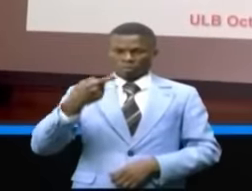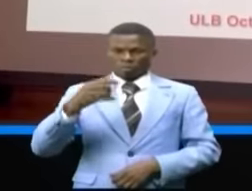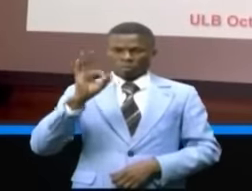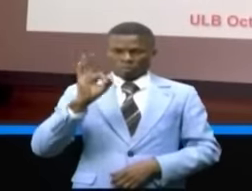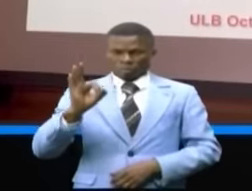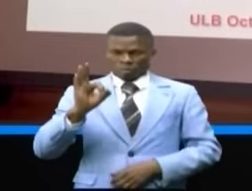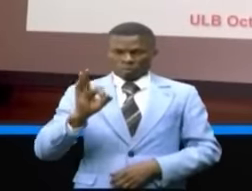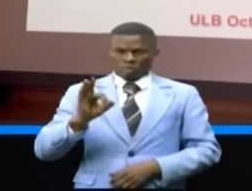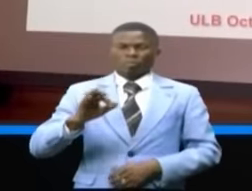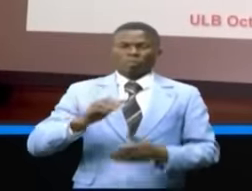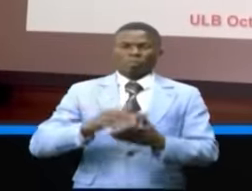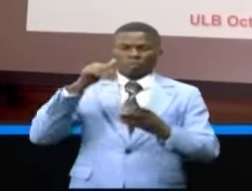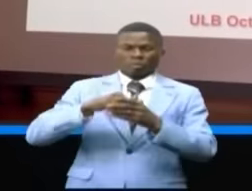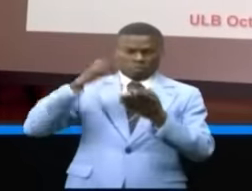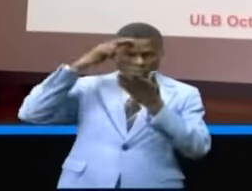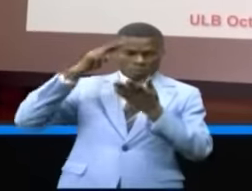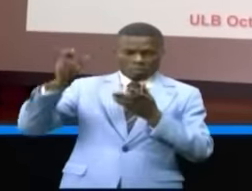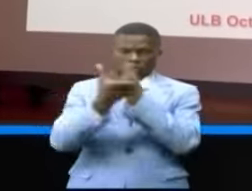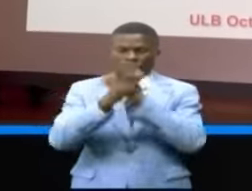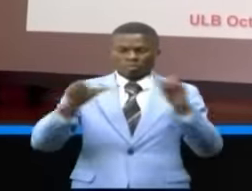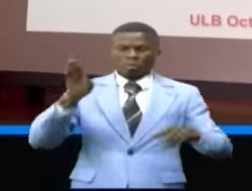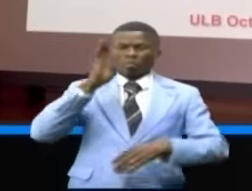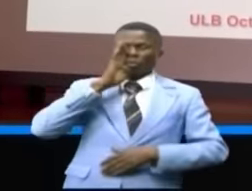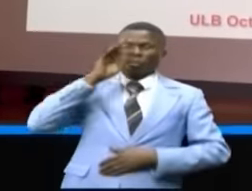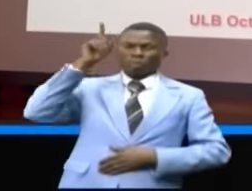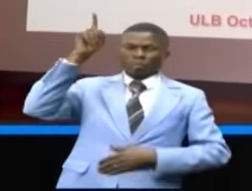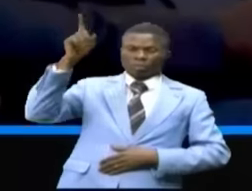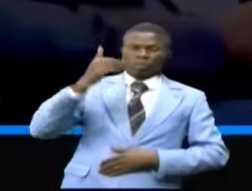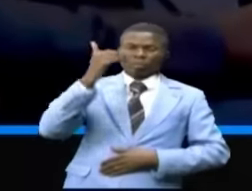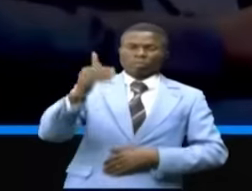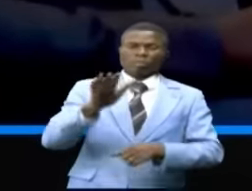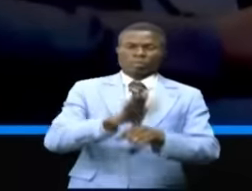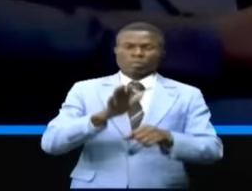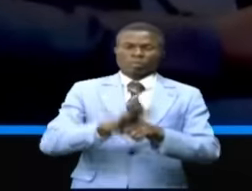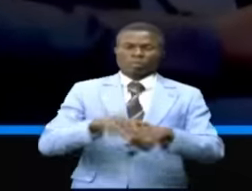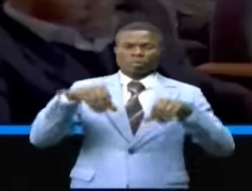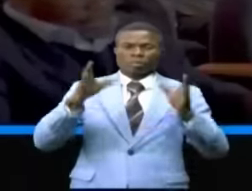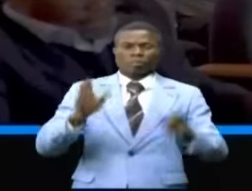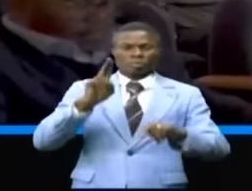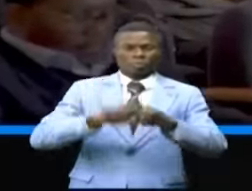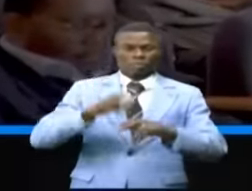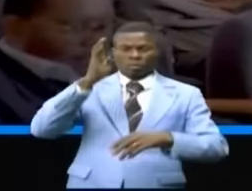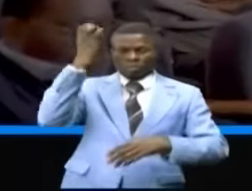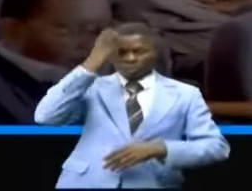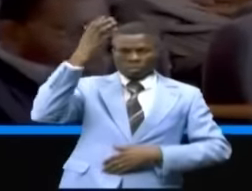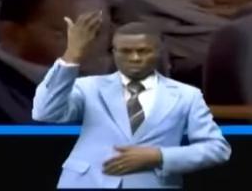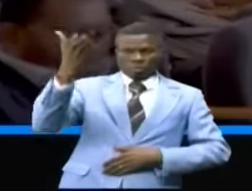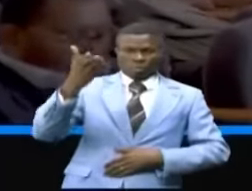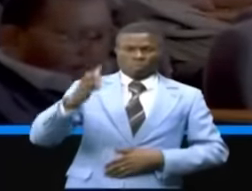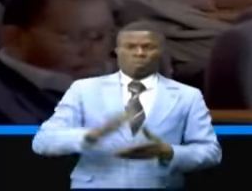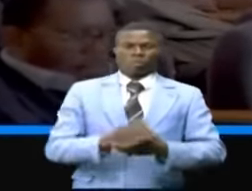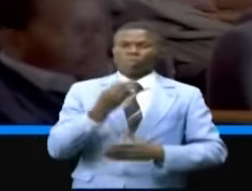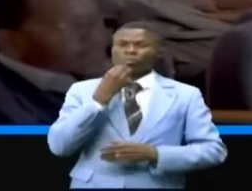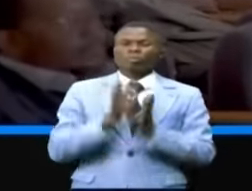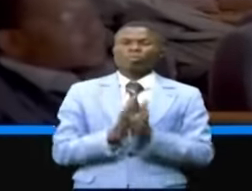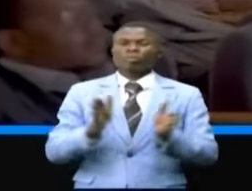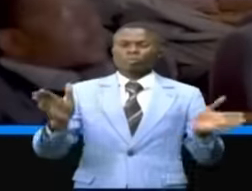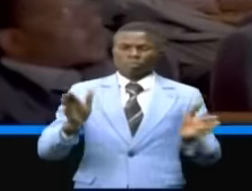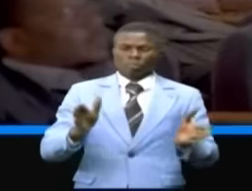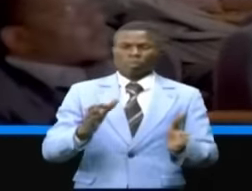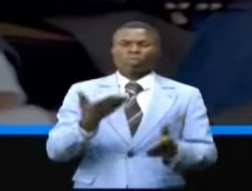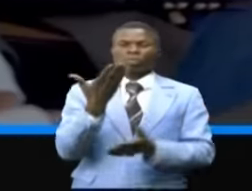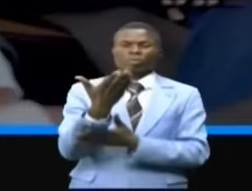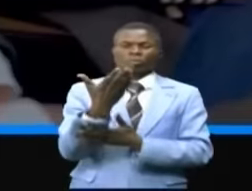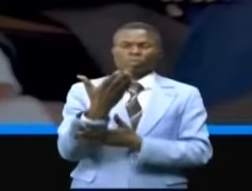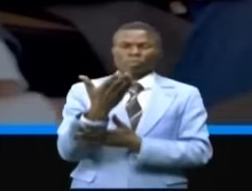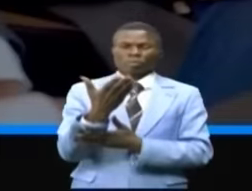Alinguété, à l'Université libre de Bruxelles devant la diaspora congolaise en Europe. Jules Alinguété Kei a plaidé pour